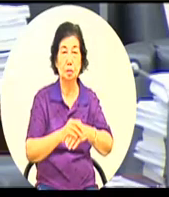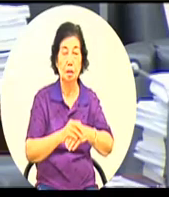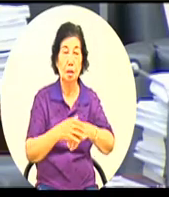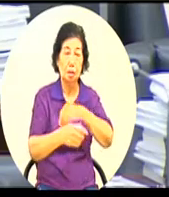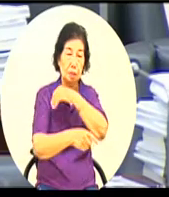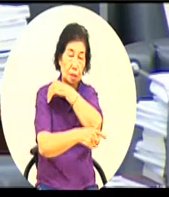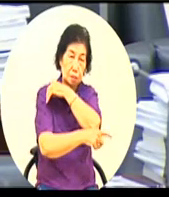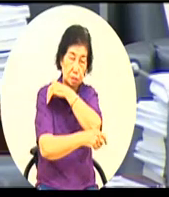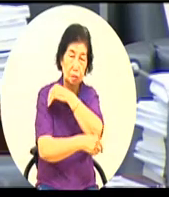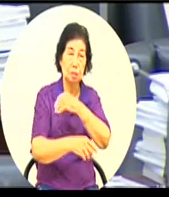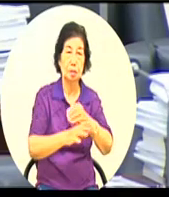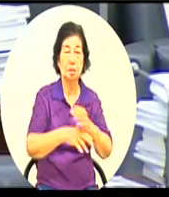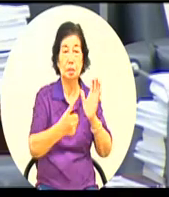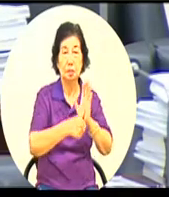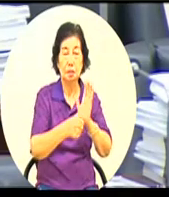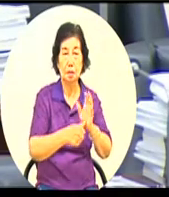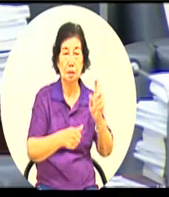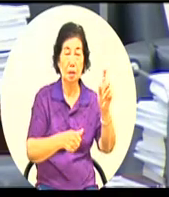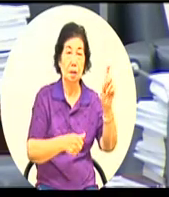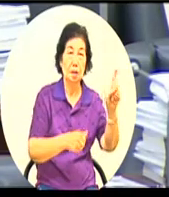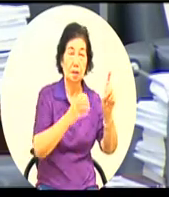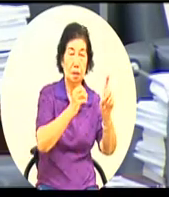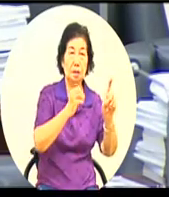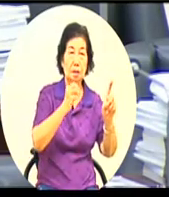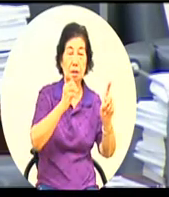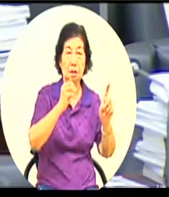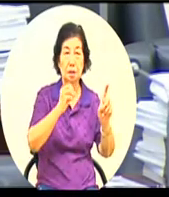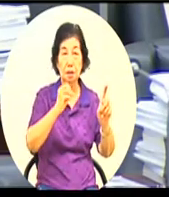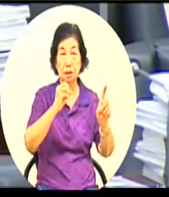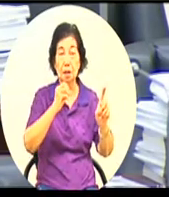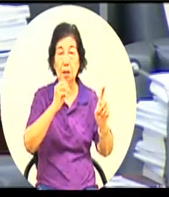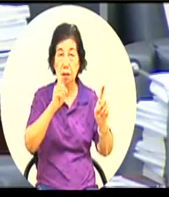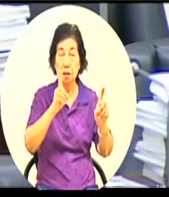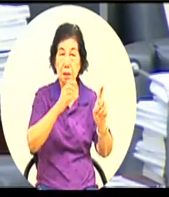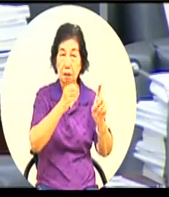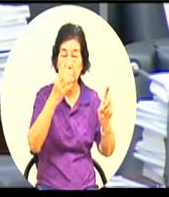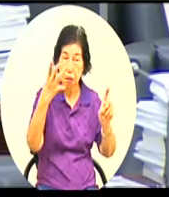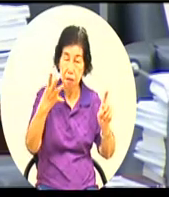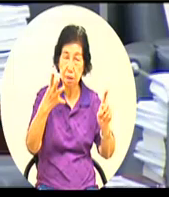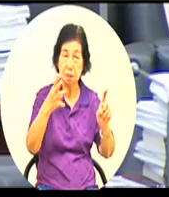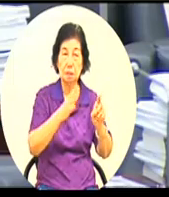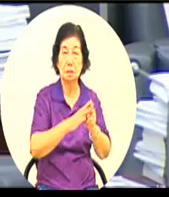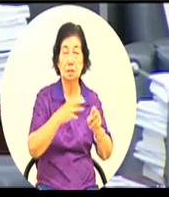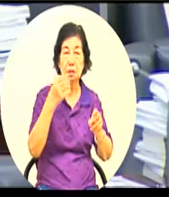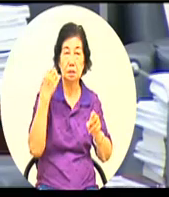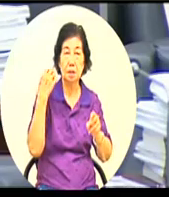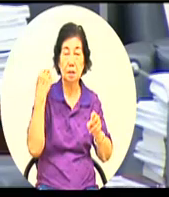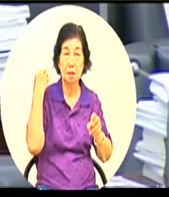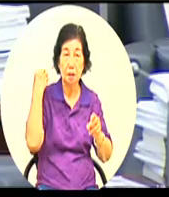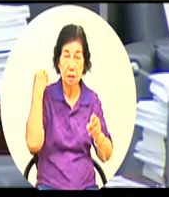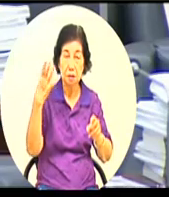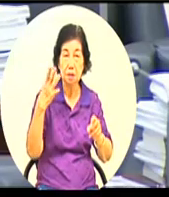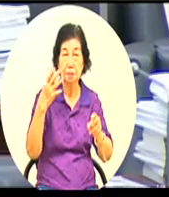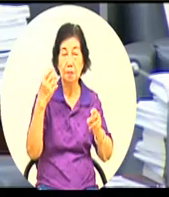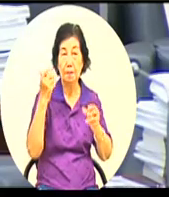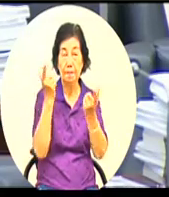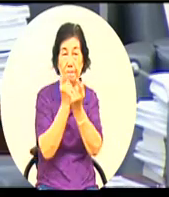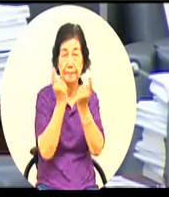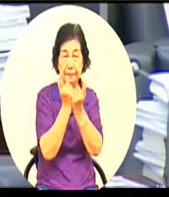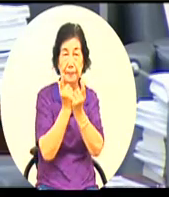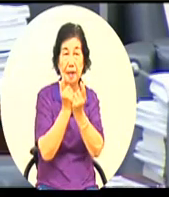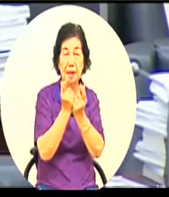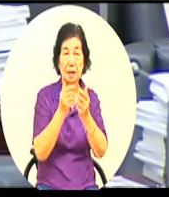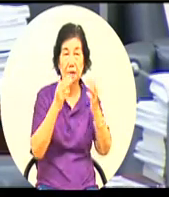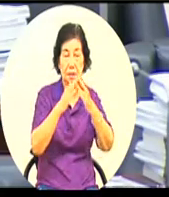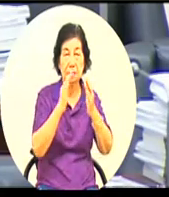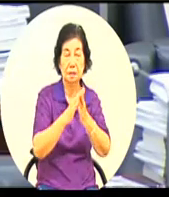101年到104年，新北市拢总增加216班，咱高雄